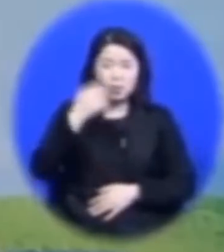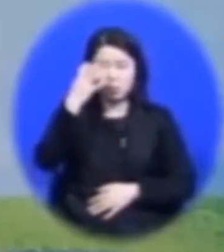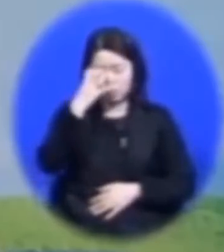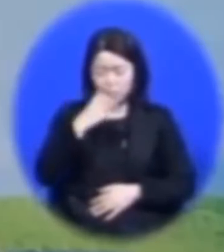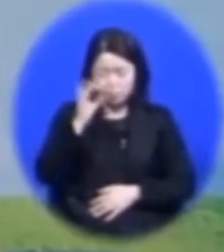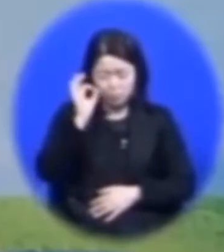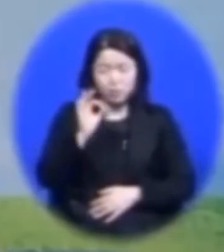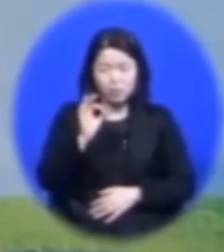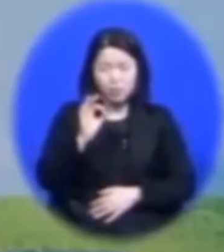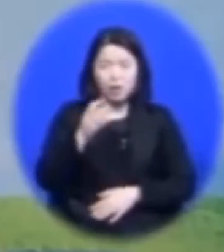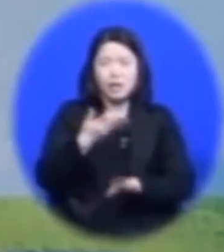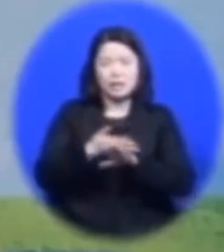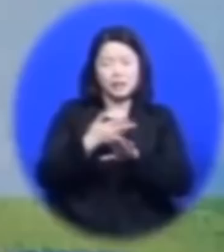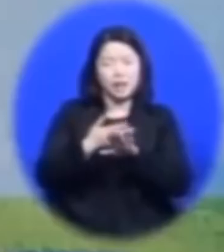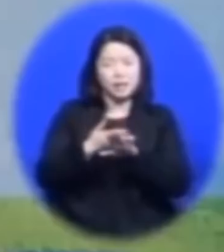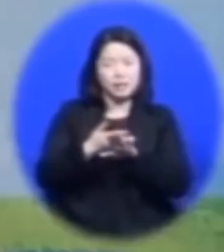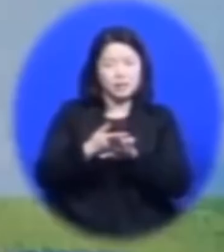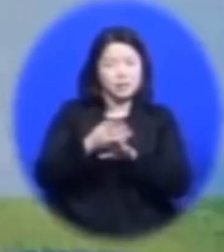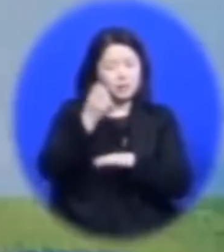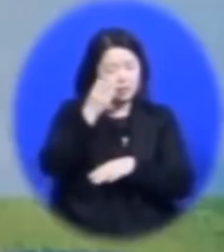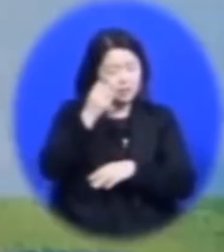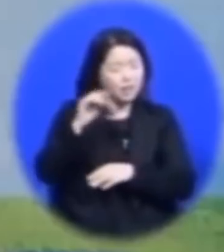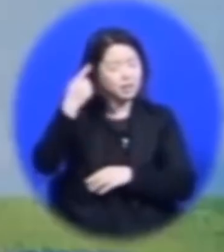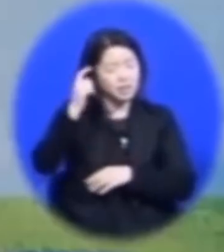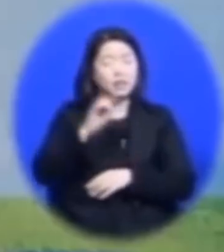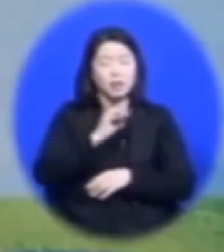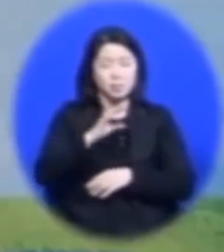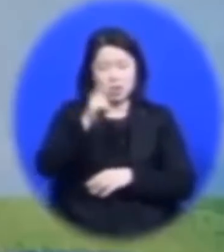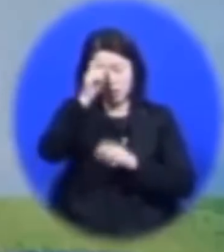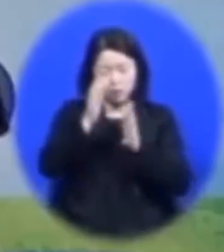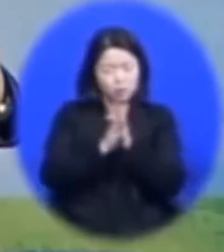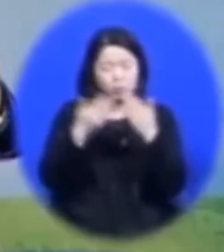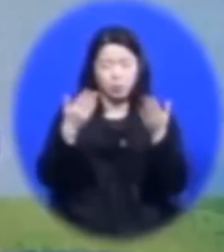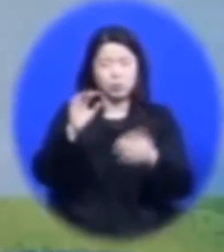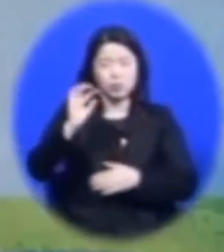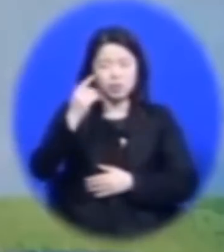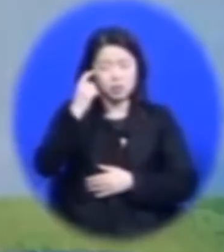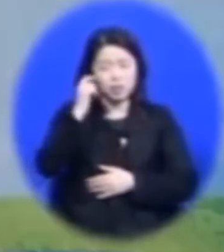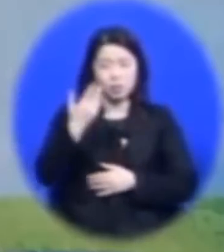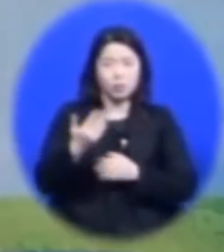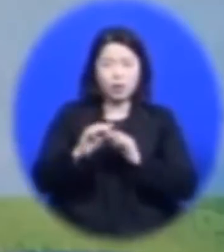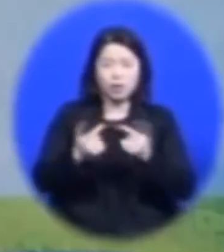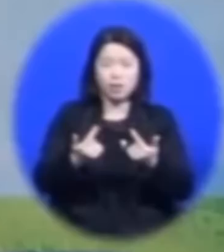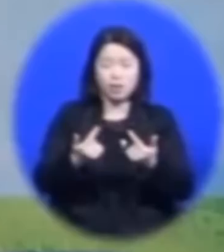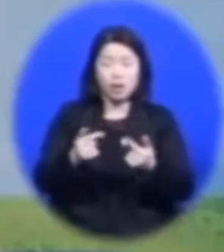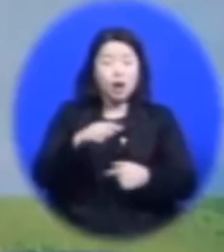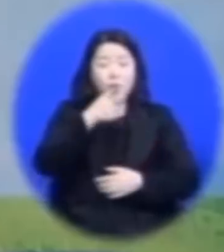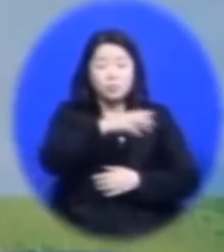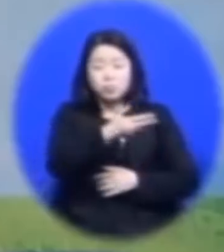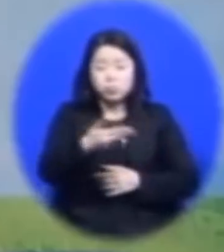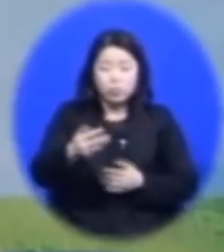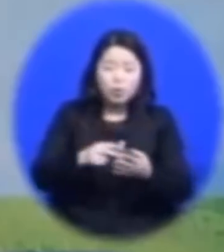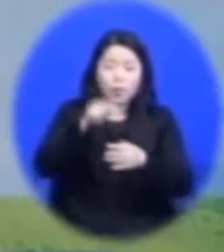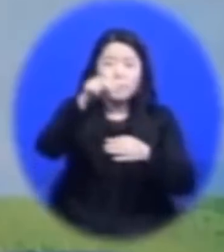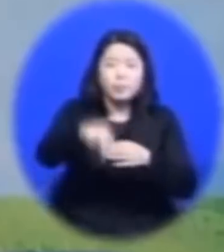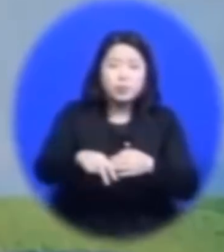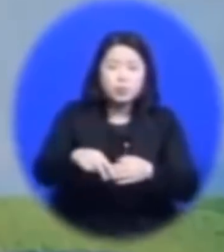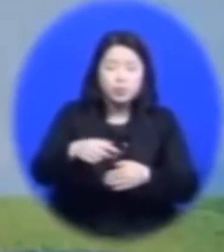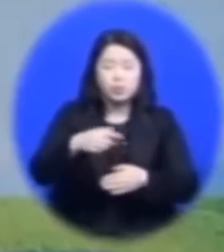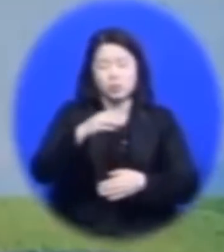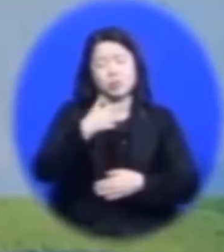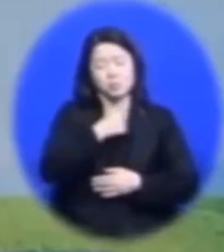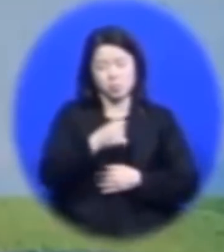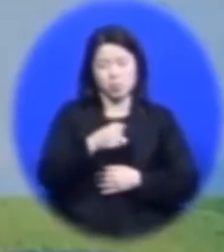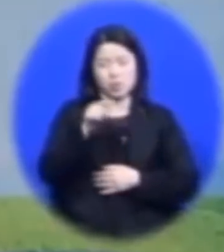5만 잡생각 만나고 기도는 안되고 눈앞에 보이는 강물에 뛰어 들고 싶은 마음 뿐 이들의 그렇게 일주일을